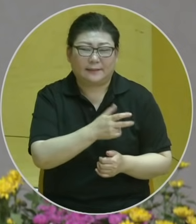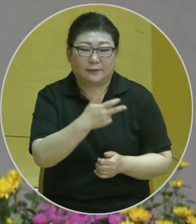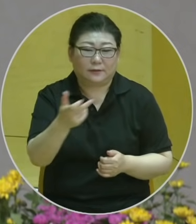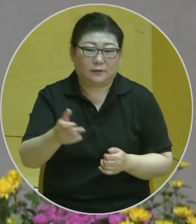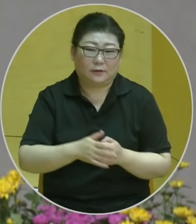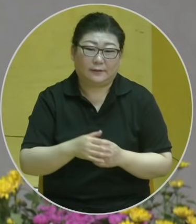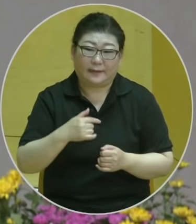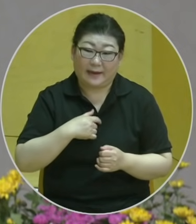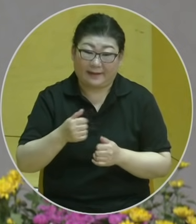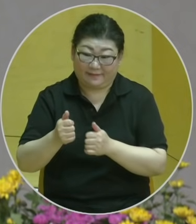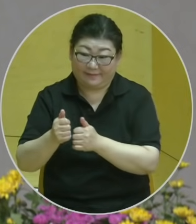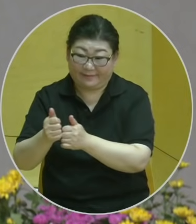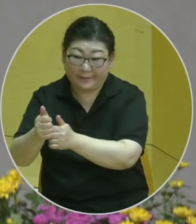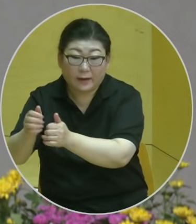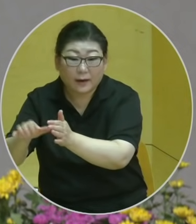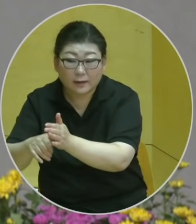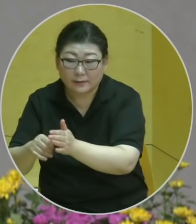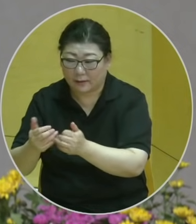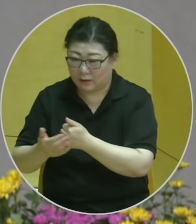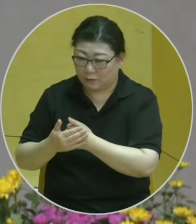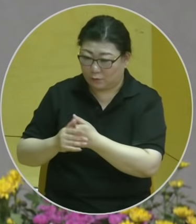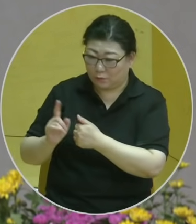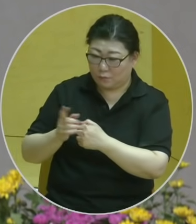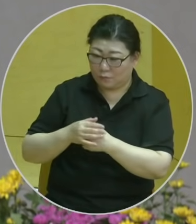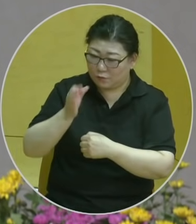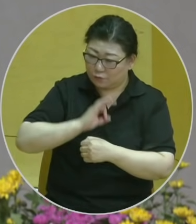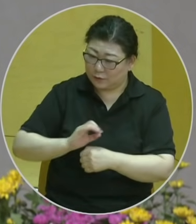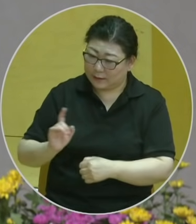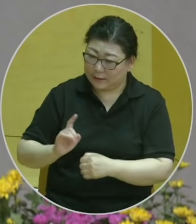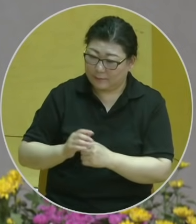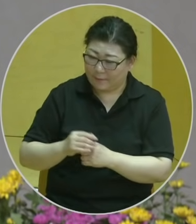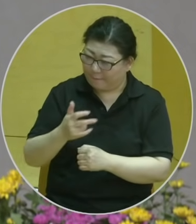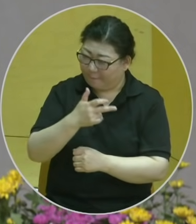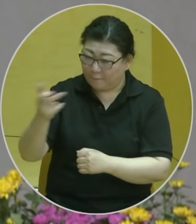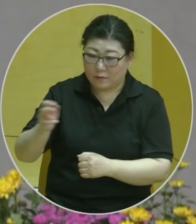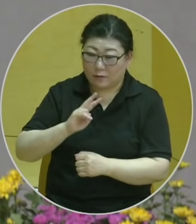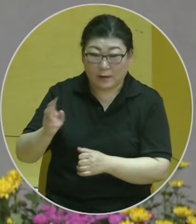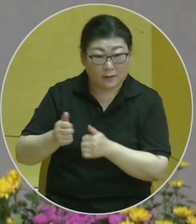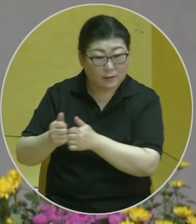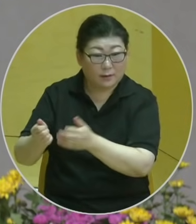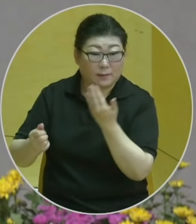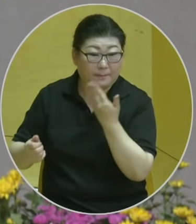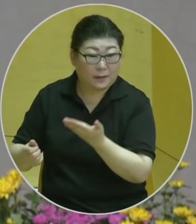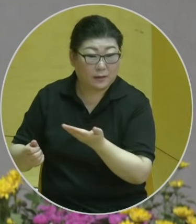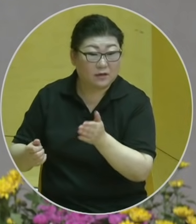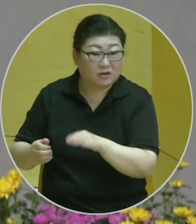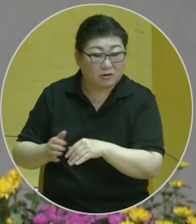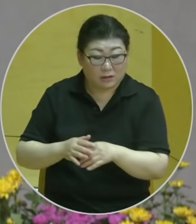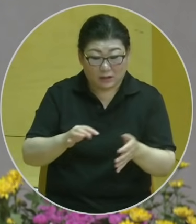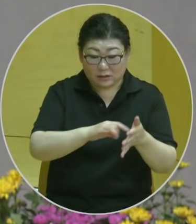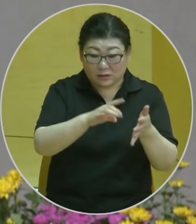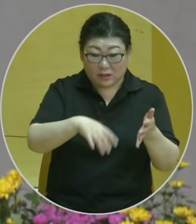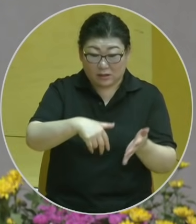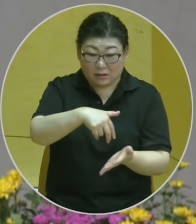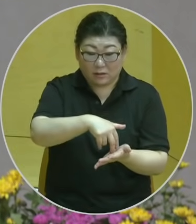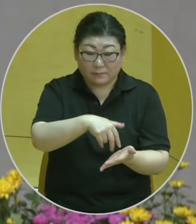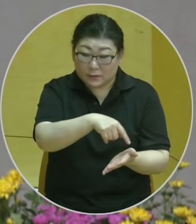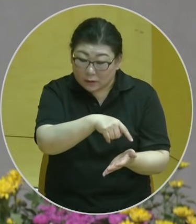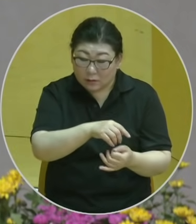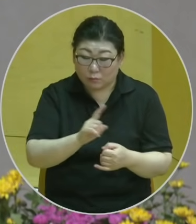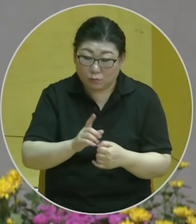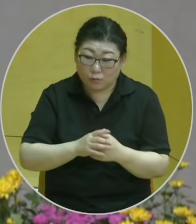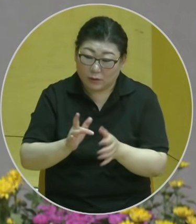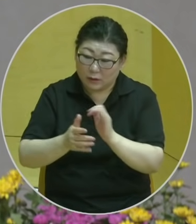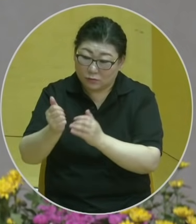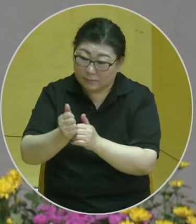되는데 지금 내가 세리라는 이 직업은 예수님에게 오히려 누를 끼치는 직업이고 예수님을 따라가